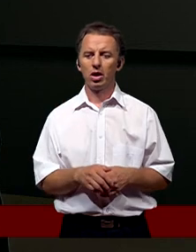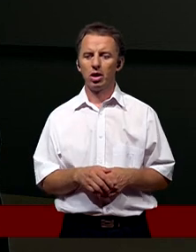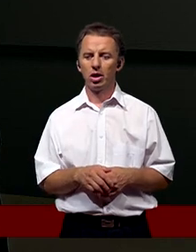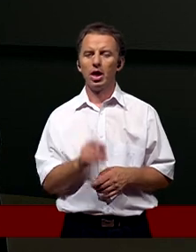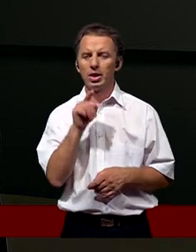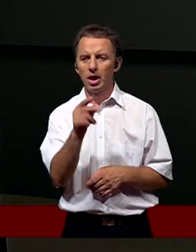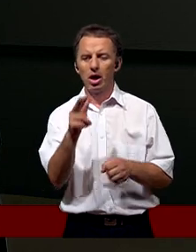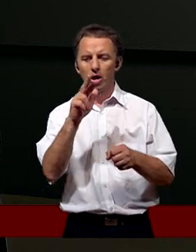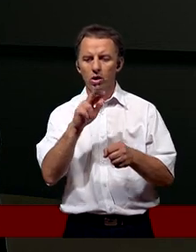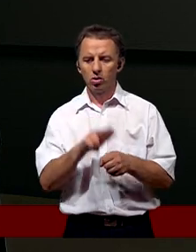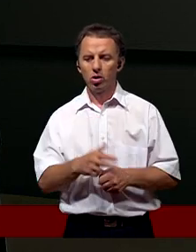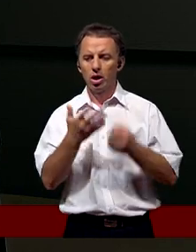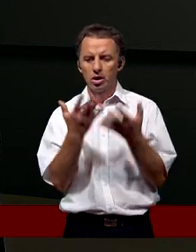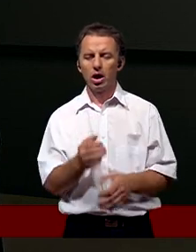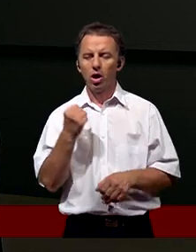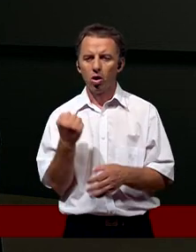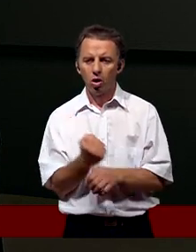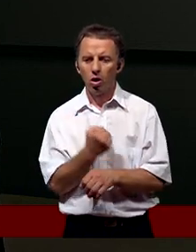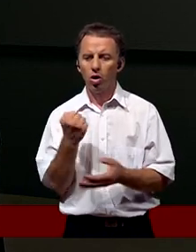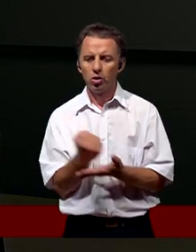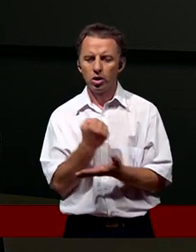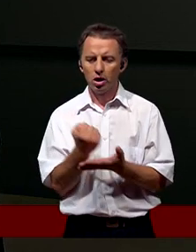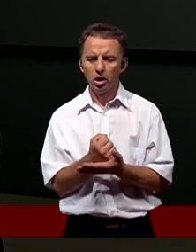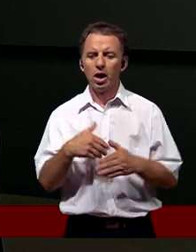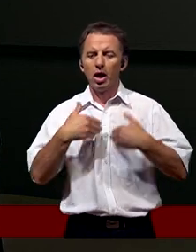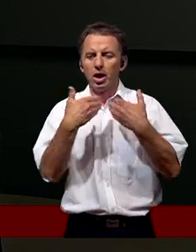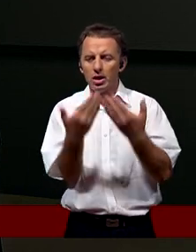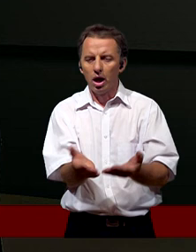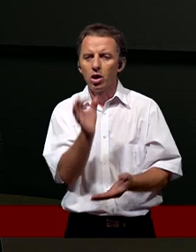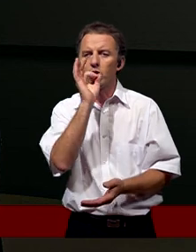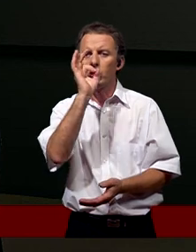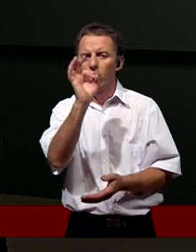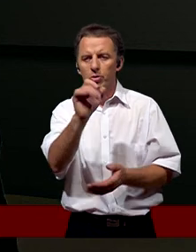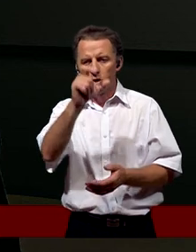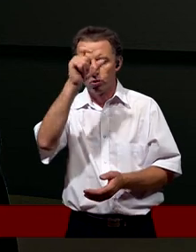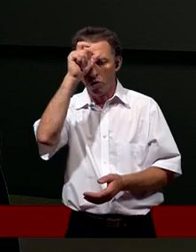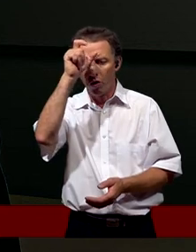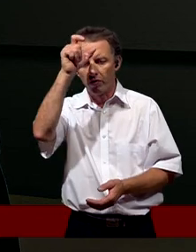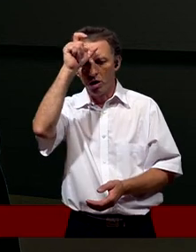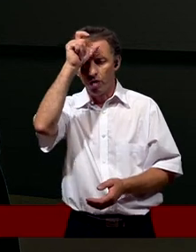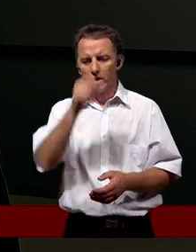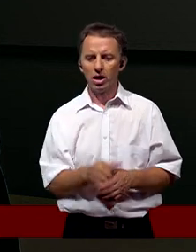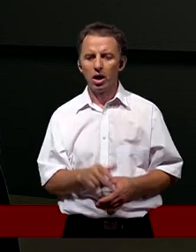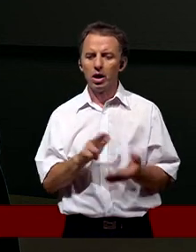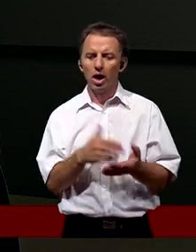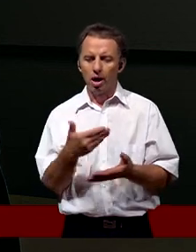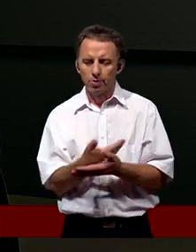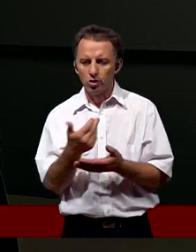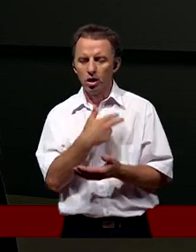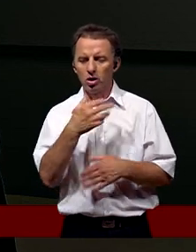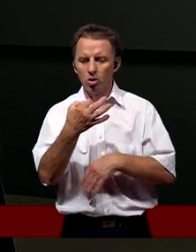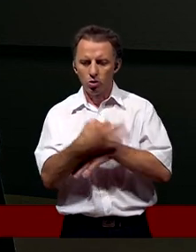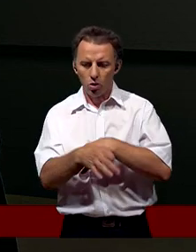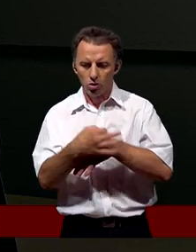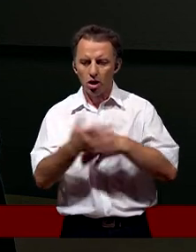przedstawia się jako ten, który chce koniecznie dać dobro człowiekowi. Na początek